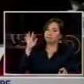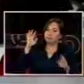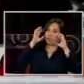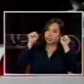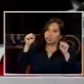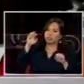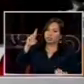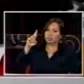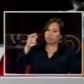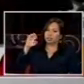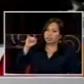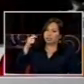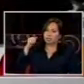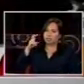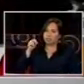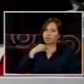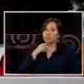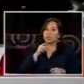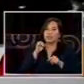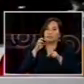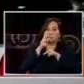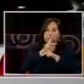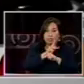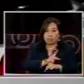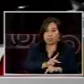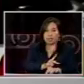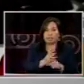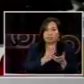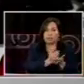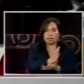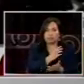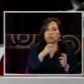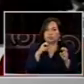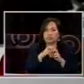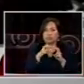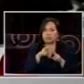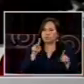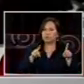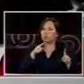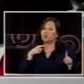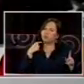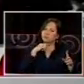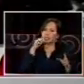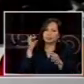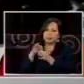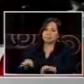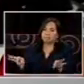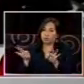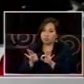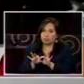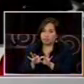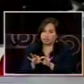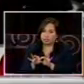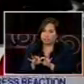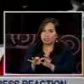Sabi niya ho ito, no? Protecting the rights of even the least among us is basically the only excuse